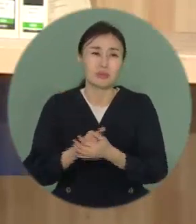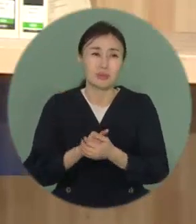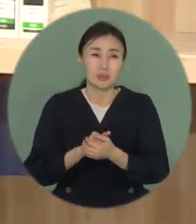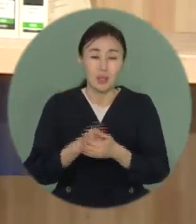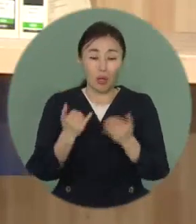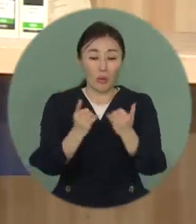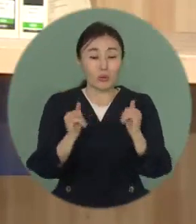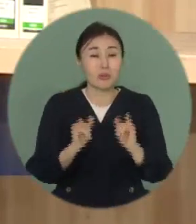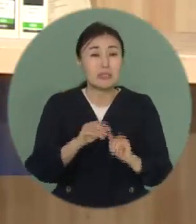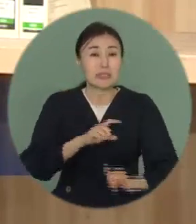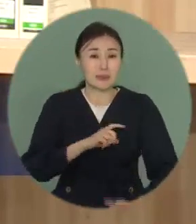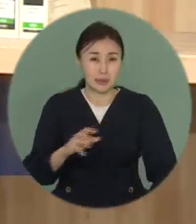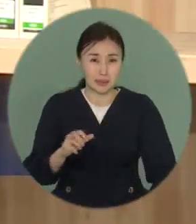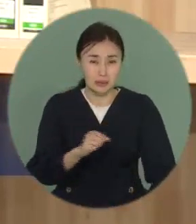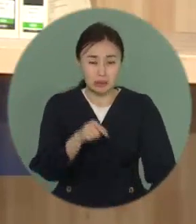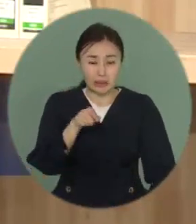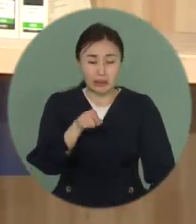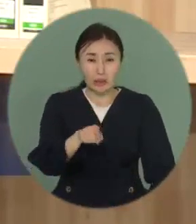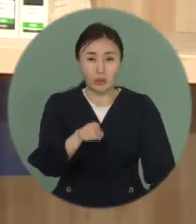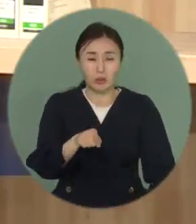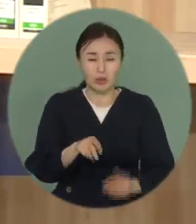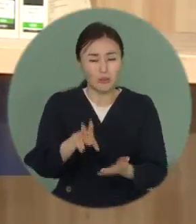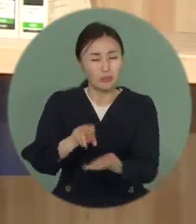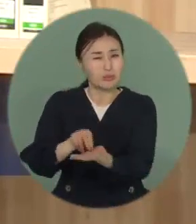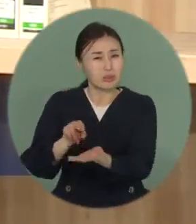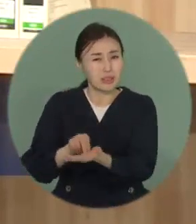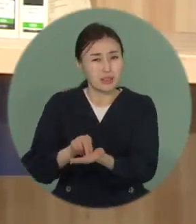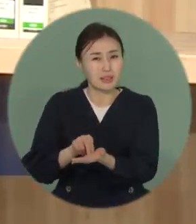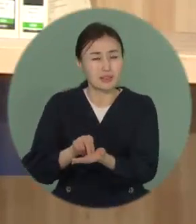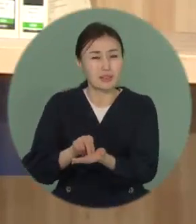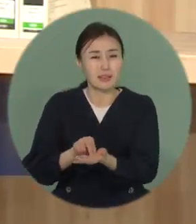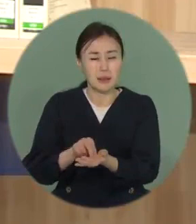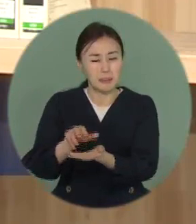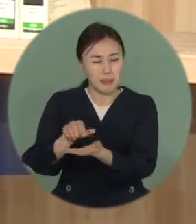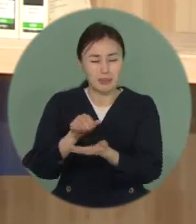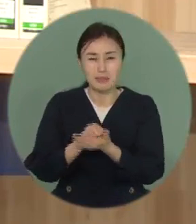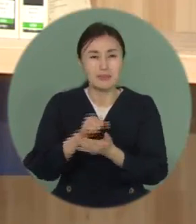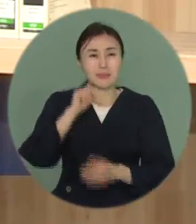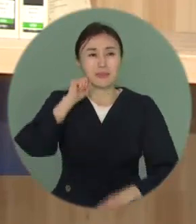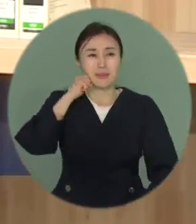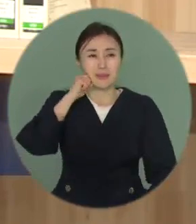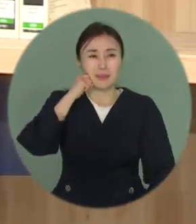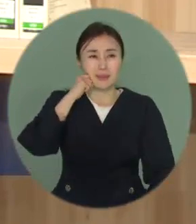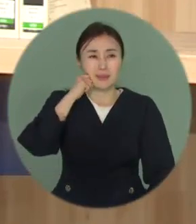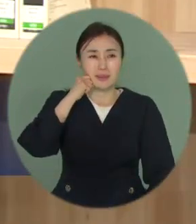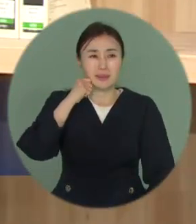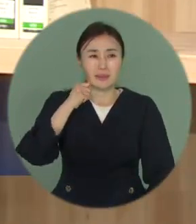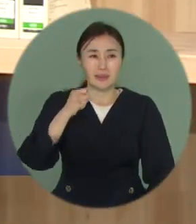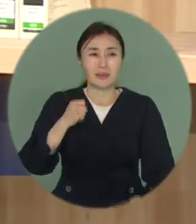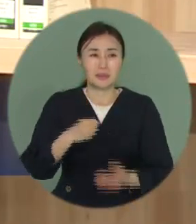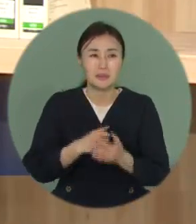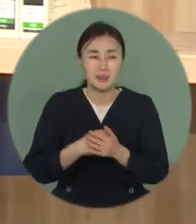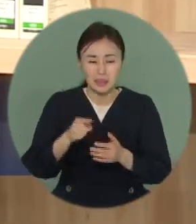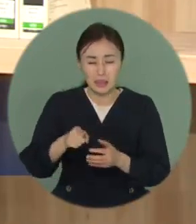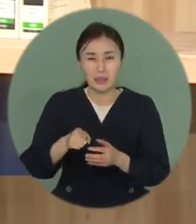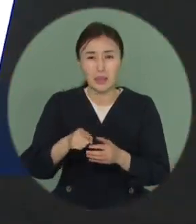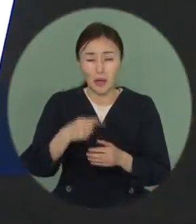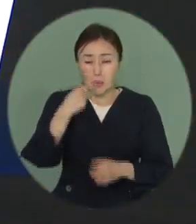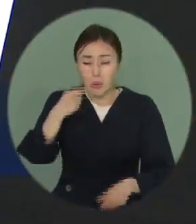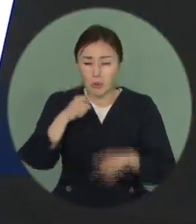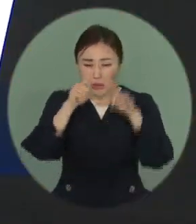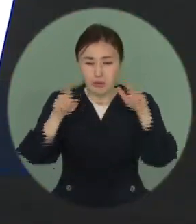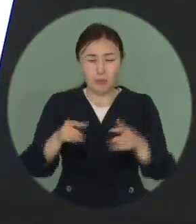전체의 이름으로 이것이 갖는 문제점에 대해서 받아들일 수 없으 선언해야 한다고 생각합니다이 보고서는 폐기돼야